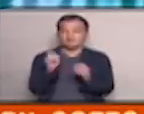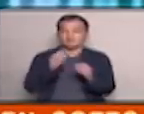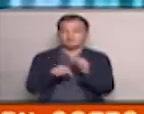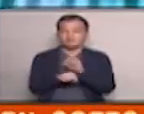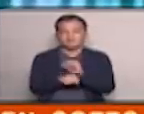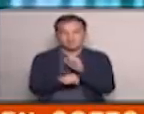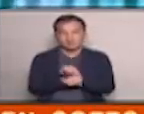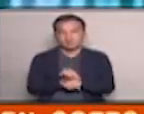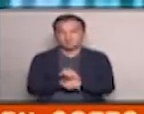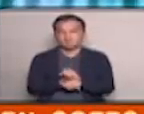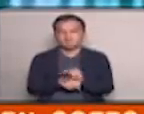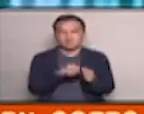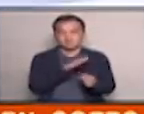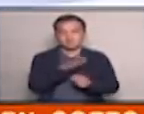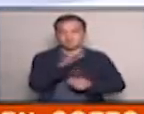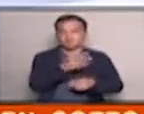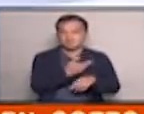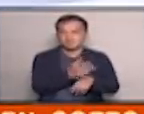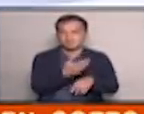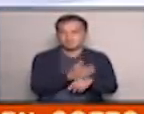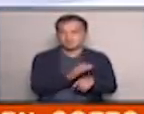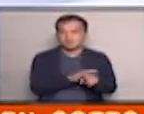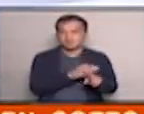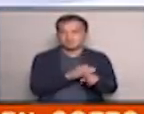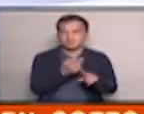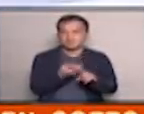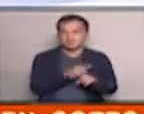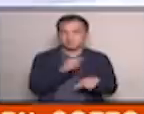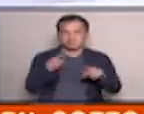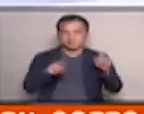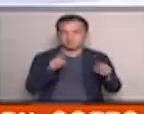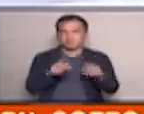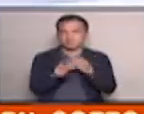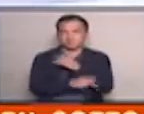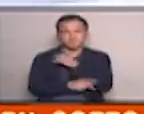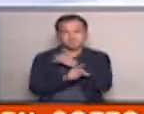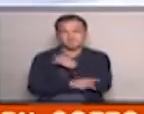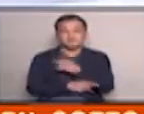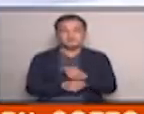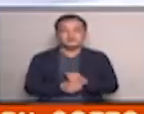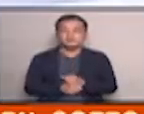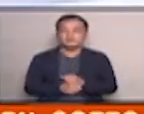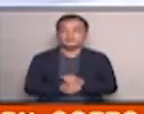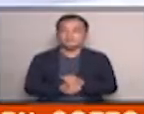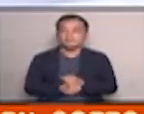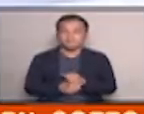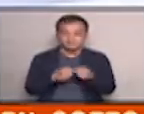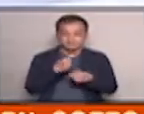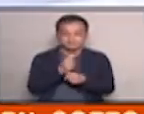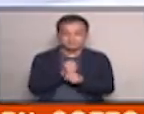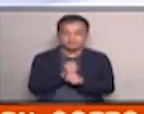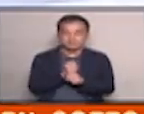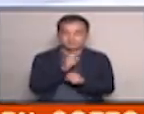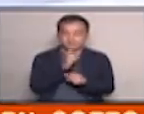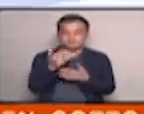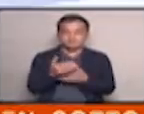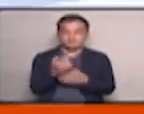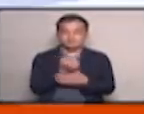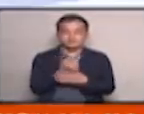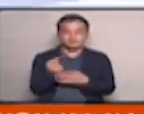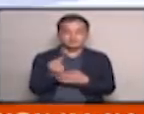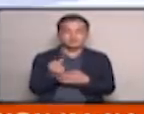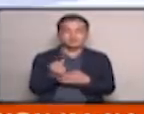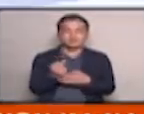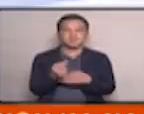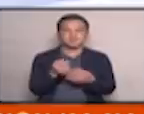trabaho pala. Sila po inalinlang lang. Kawawa naman, galing pa ng mga iba't ibang probinsya. Yes, sir. Yes, sir. So, i-make sure lang po natin na by next week, yung